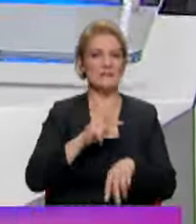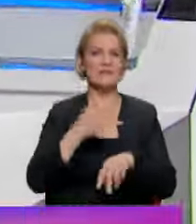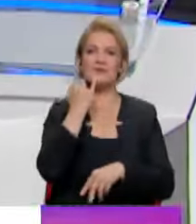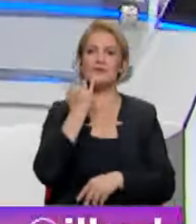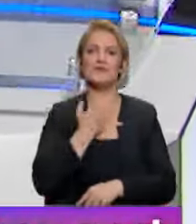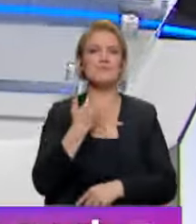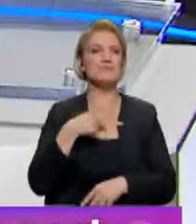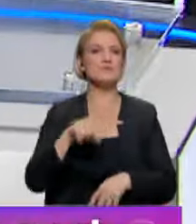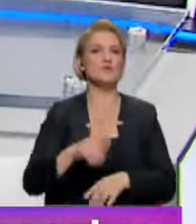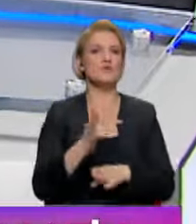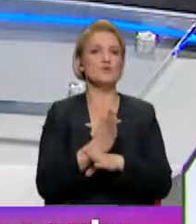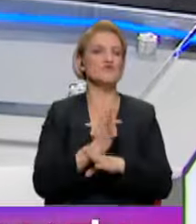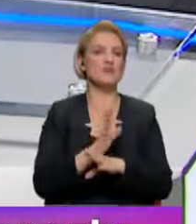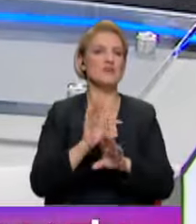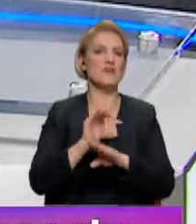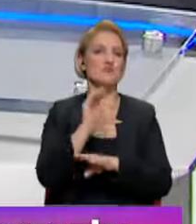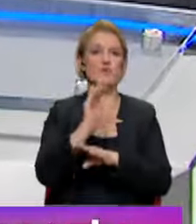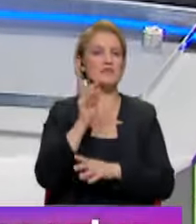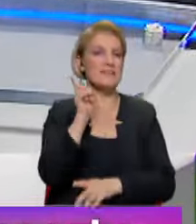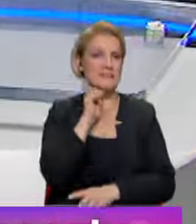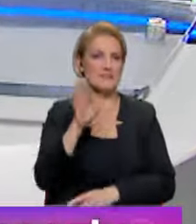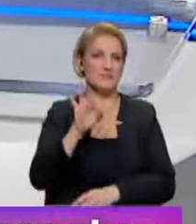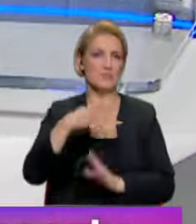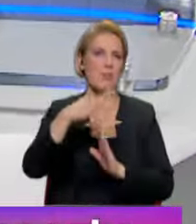biz bunu niye yaşıyoruz hocamdan dinledik Şimdi hızlı bir mola